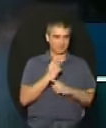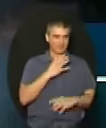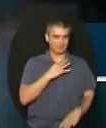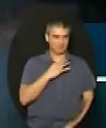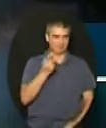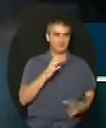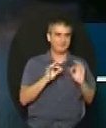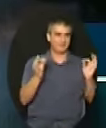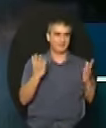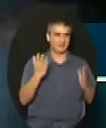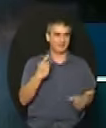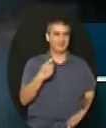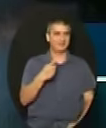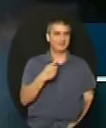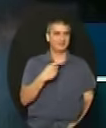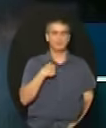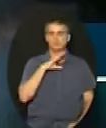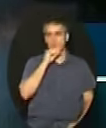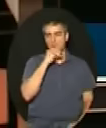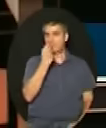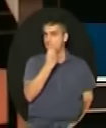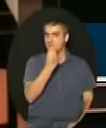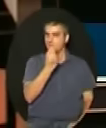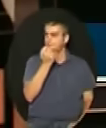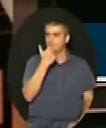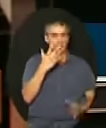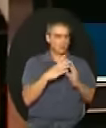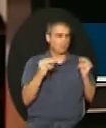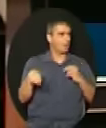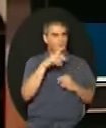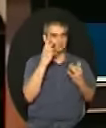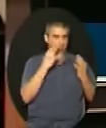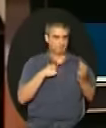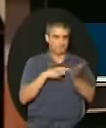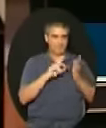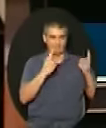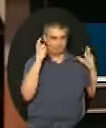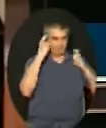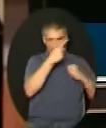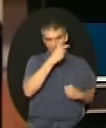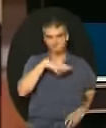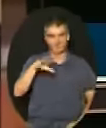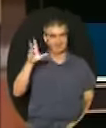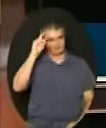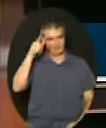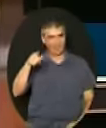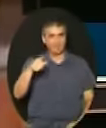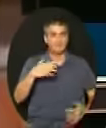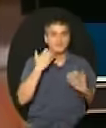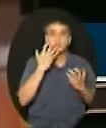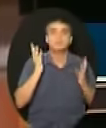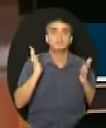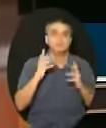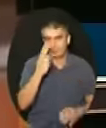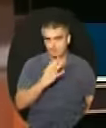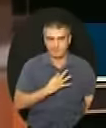הדקה מתחילה, דבר. באמת, אני רוצה לדבר על דבר שכמעט ונעלם בגלל האירועים באורלנדו וגם בשרונה, וזו פרשה